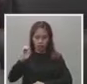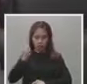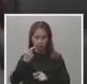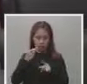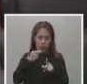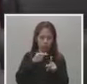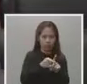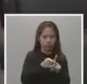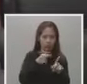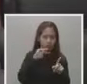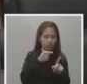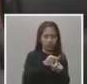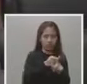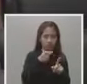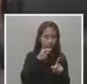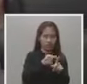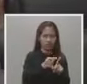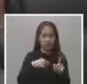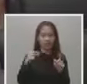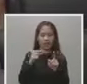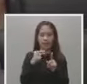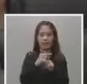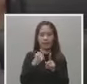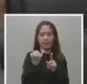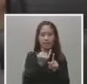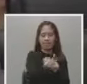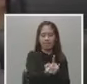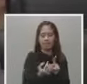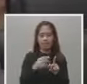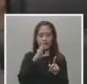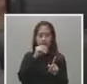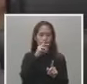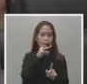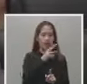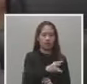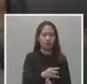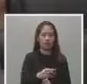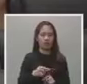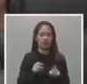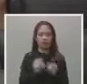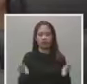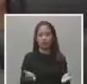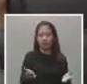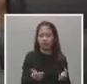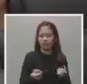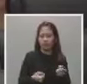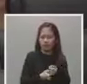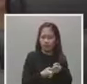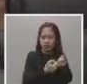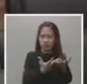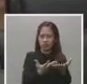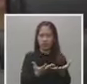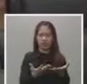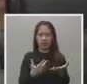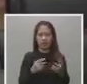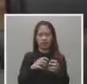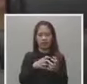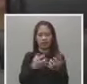ามด้อยค่าแพร่มนทินโจมตีด้วยถ้อยคำหยาบคายใช้ถ้อยคำเกลียดชังเพื่อยุยงปลุกปั่นให้เกิดความแตกแยกสามั